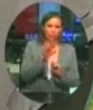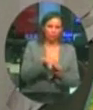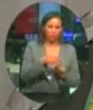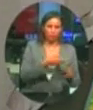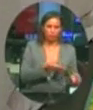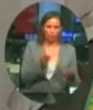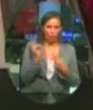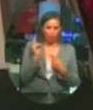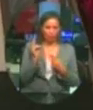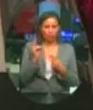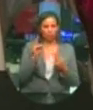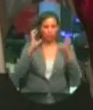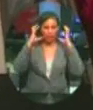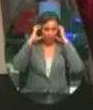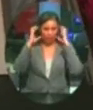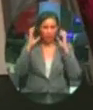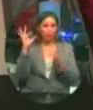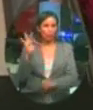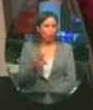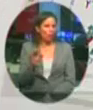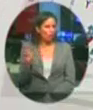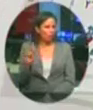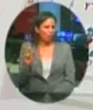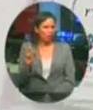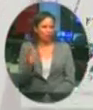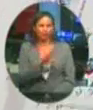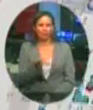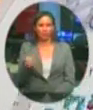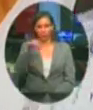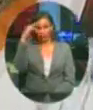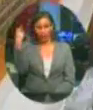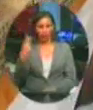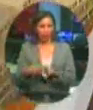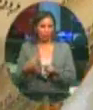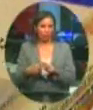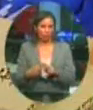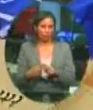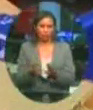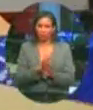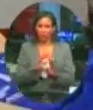שבסופו של דבר פוגע בעיקר בילדים החולים להם אין כרגע מענה הולם.